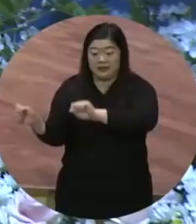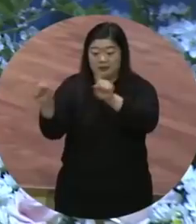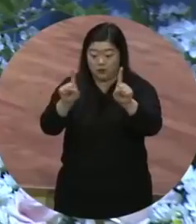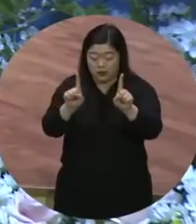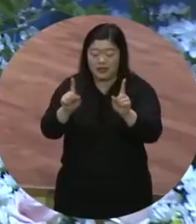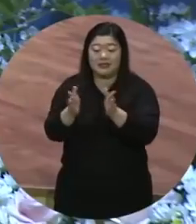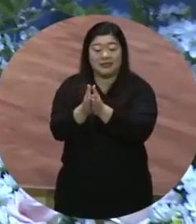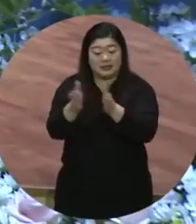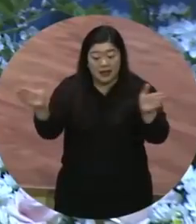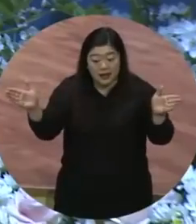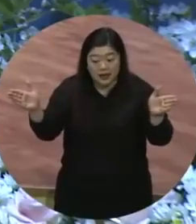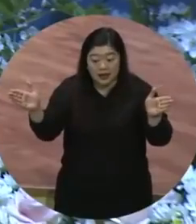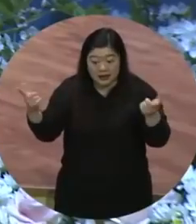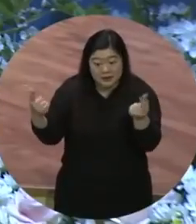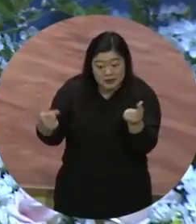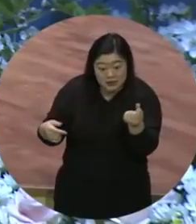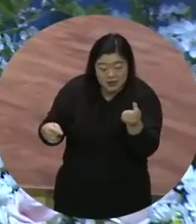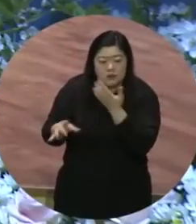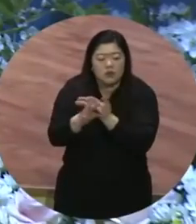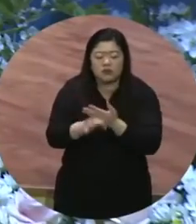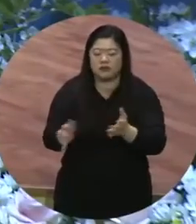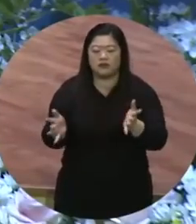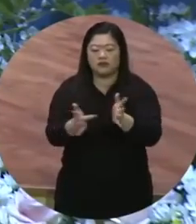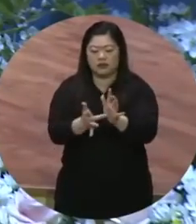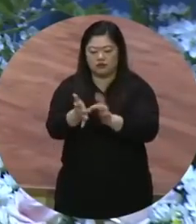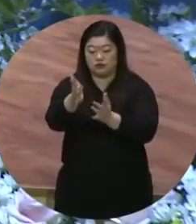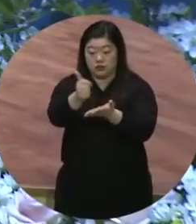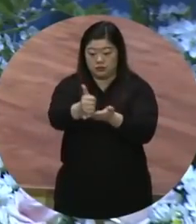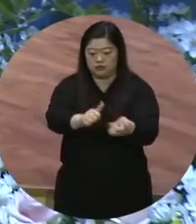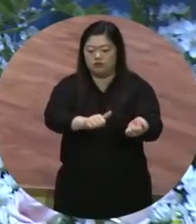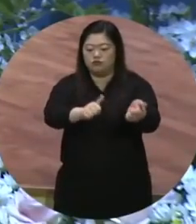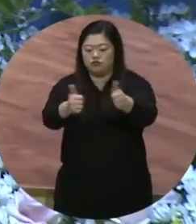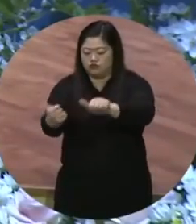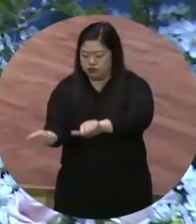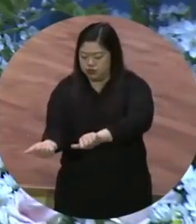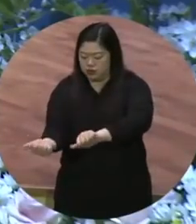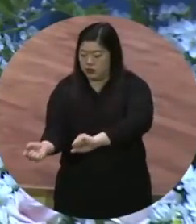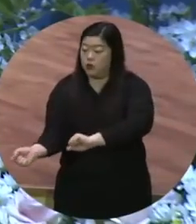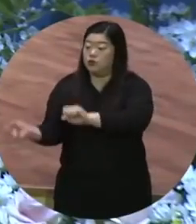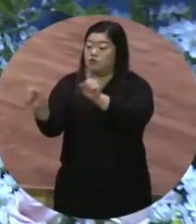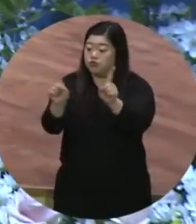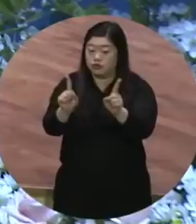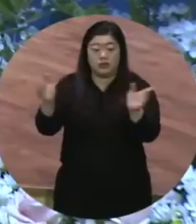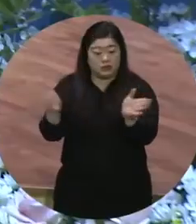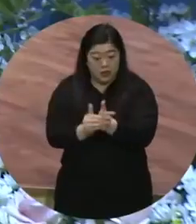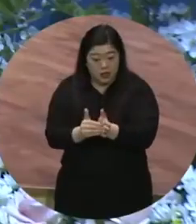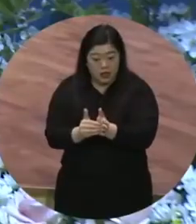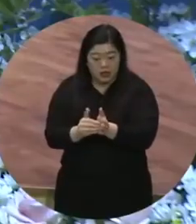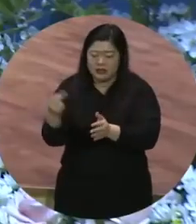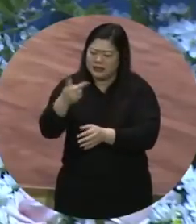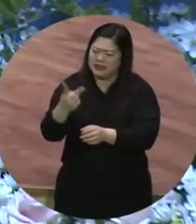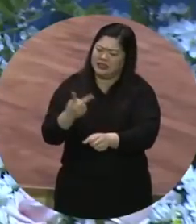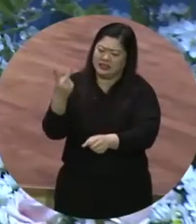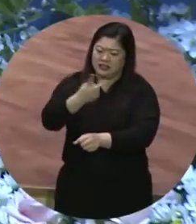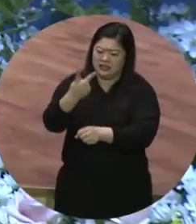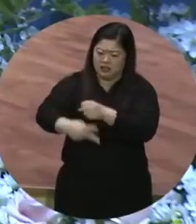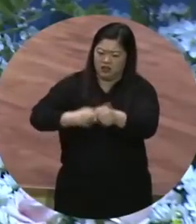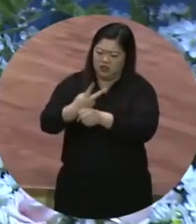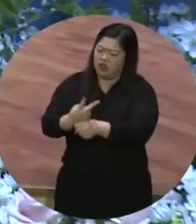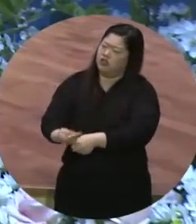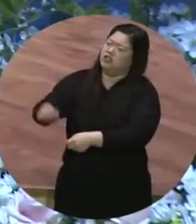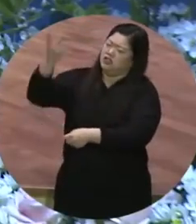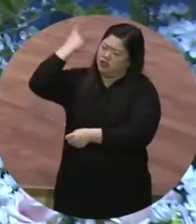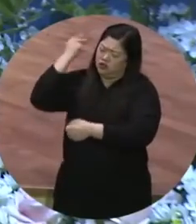예수님이 부활하셨다. 예수님이 부활하셨다. 2000년 전에 예수님 십자가 주시고 부활하셨다라고